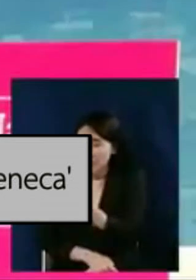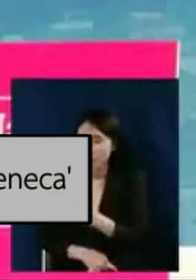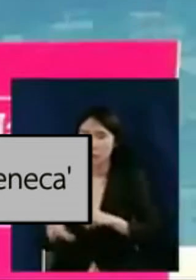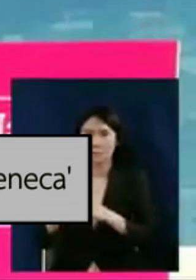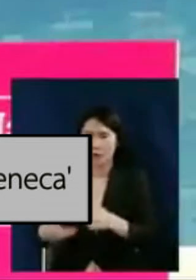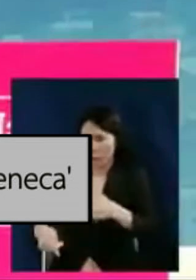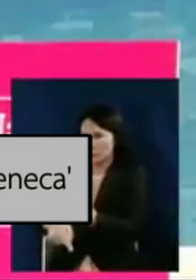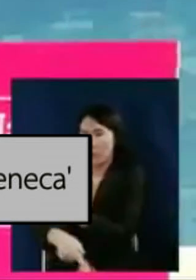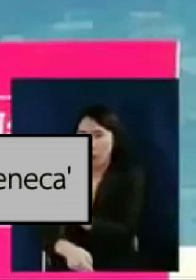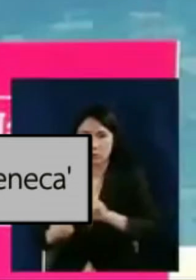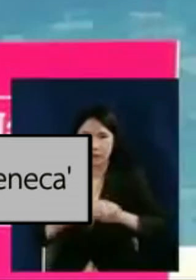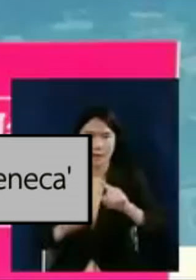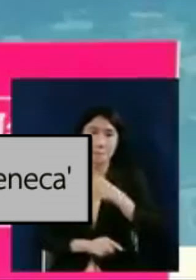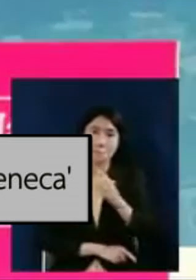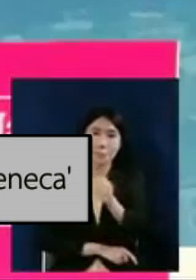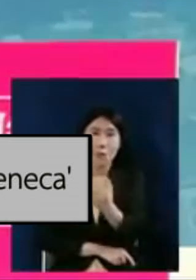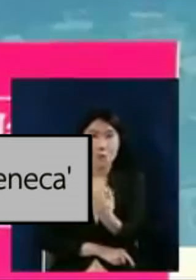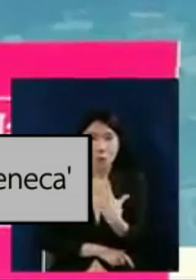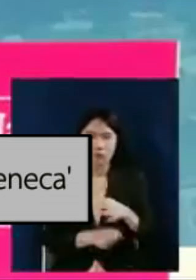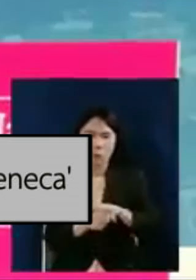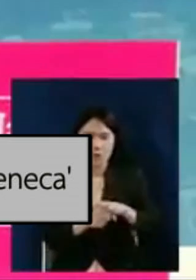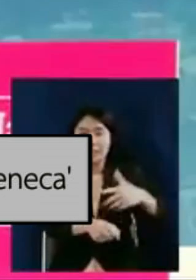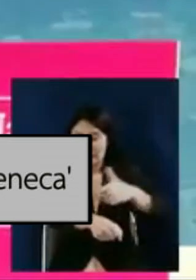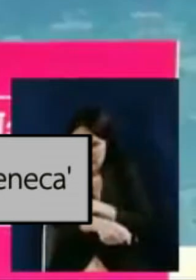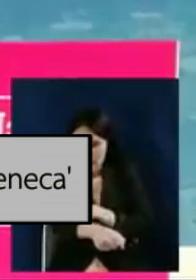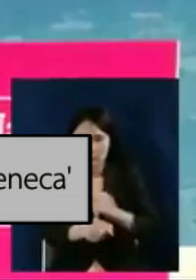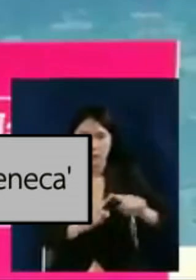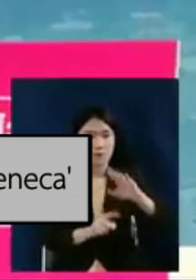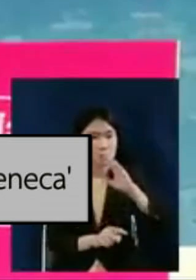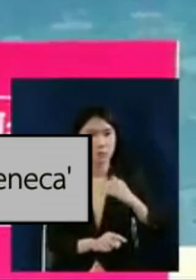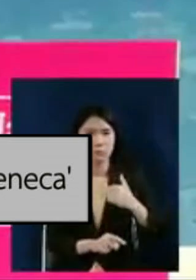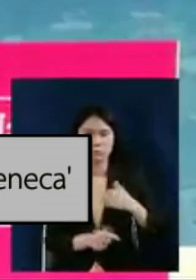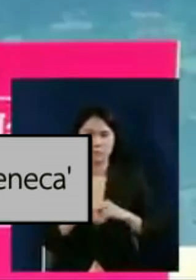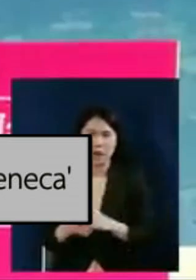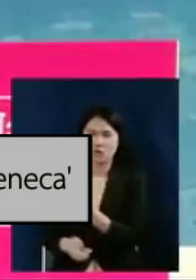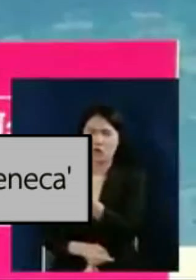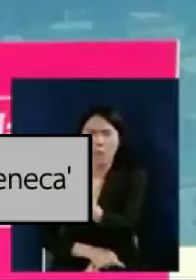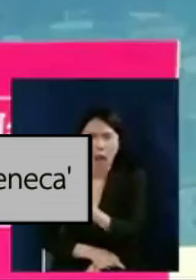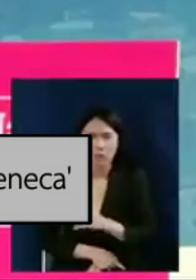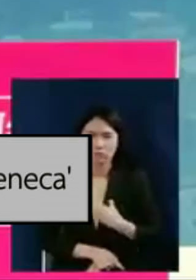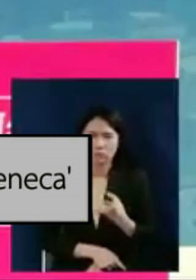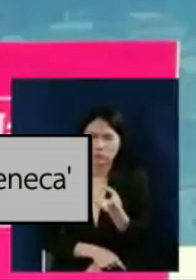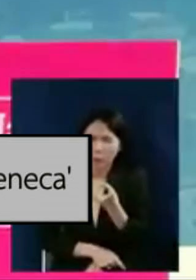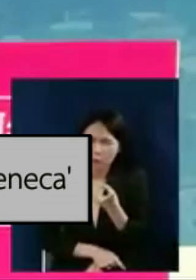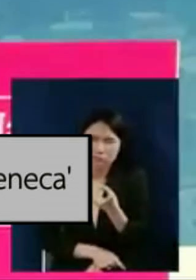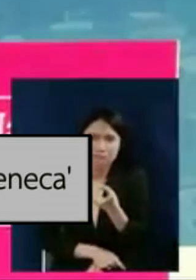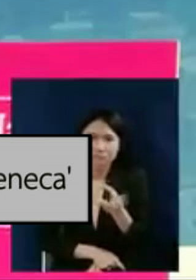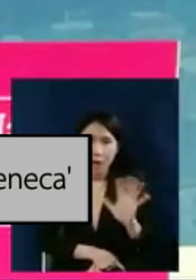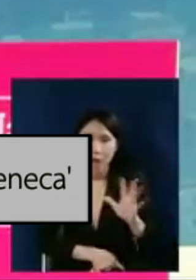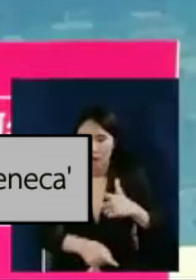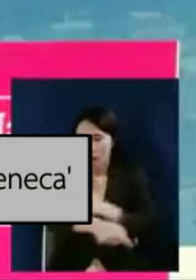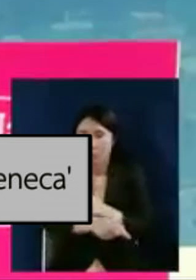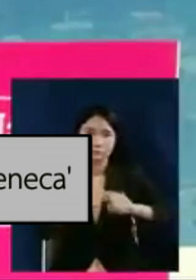ของทางจรเส้นหนึ่งจรสั้นนะคะแล้วก็นอกจากนี้ก็ยังมีวัคซีนเชื้อตายที่มีการผลิตใช้กว่า70ปีแล้วก็คืออย่างเช่น